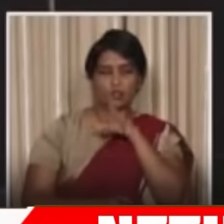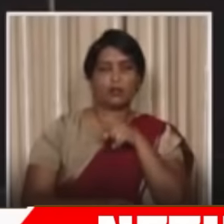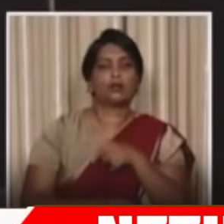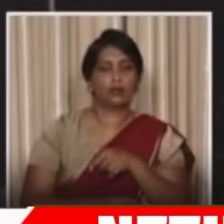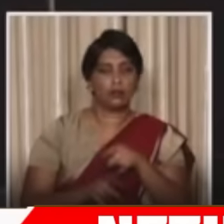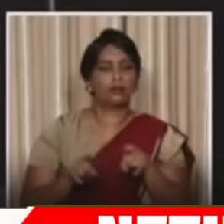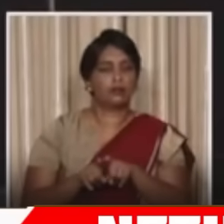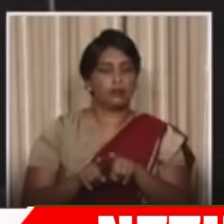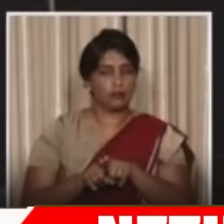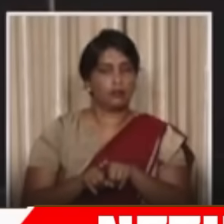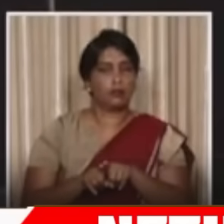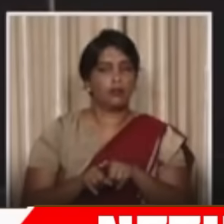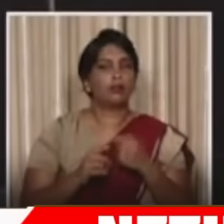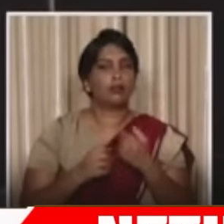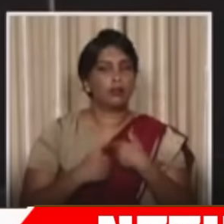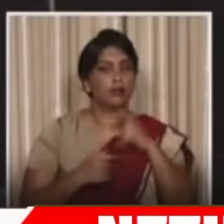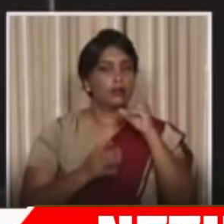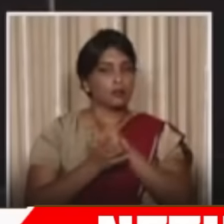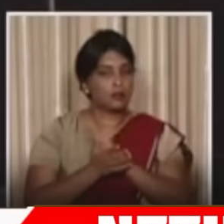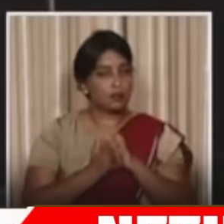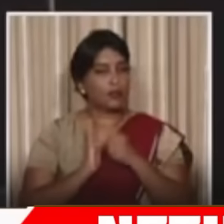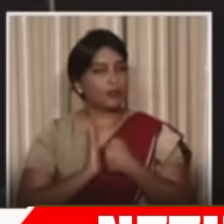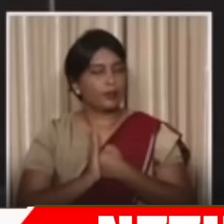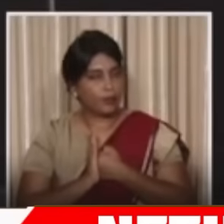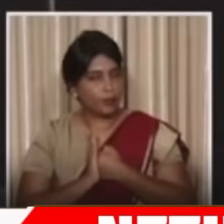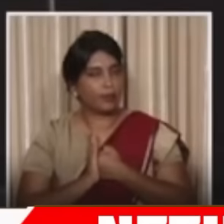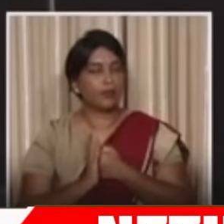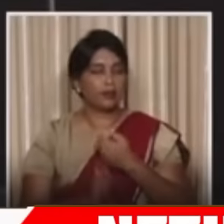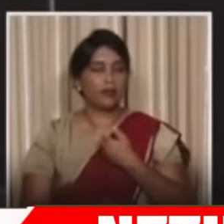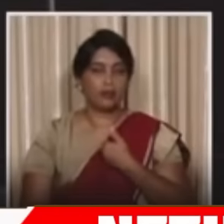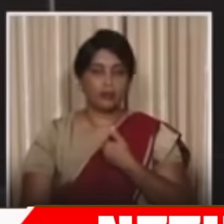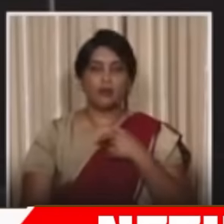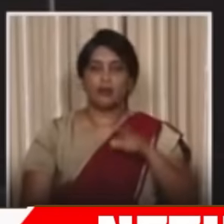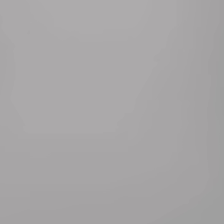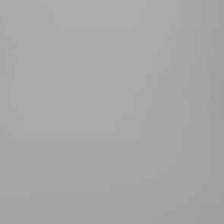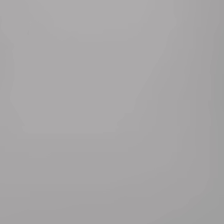පුළුවන් නිසා තමයි මම චමින්දටත් ගෞරවයක් තියෙන පුද්ගලයෙක් හැටියට මේ